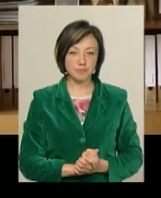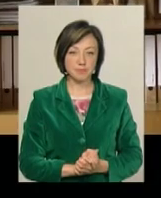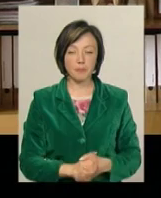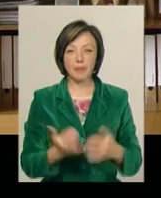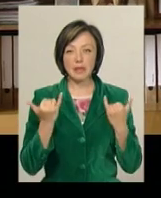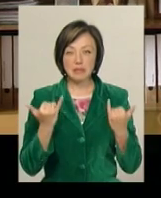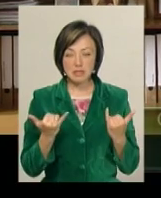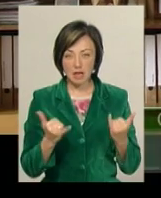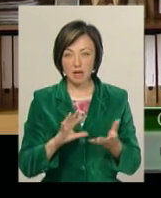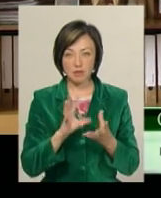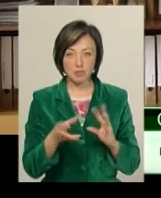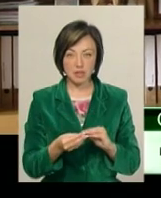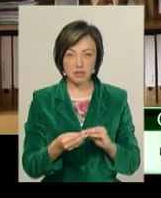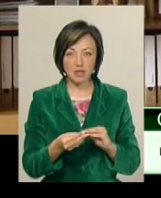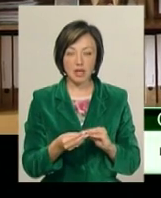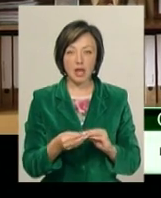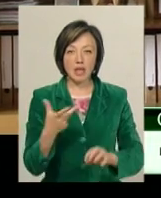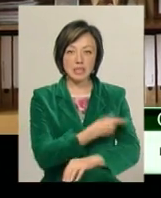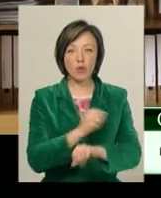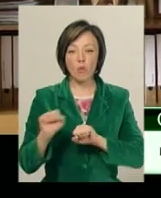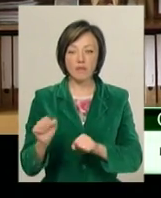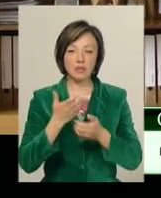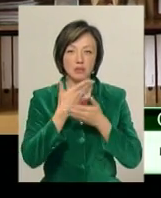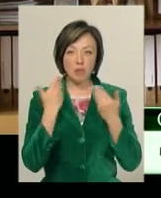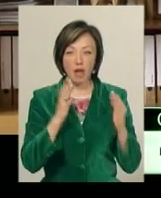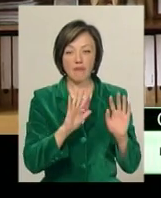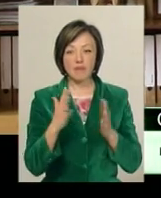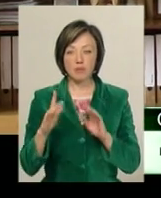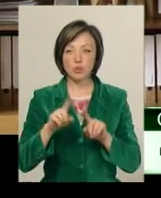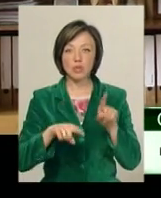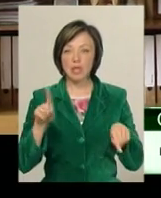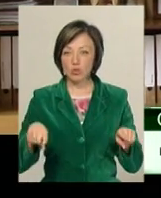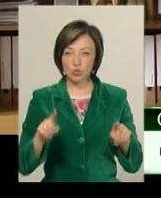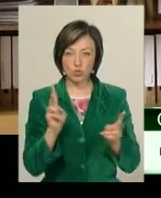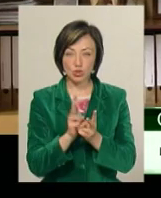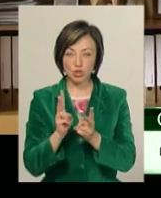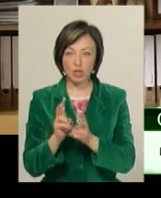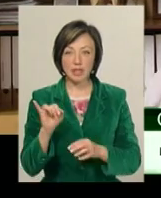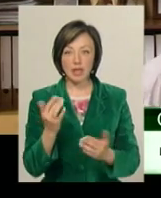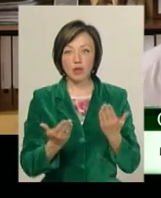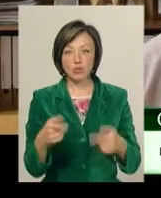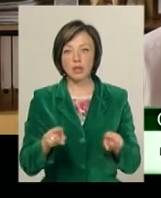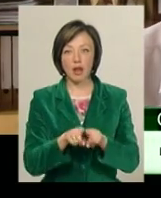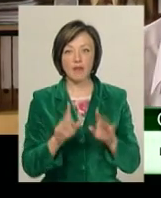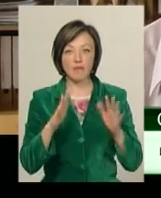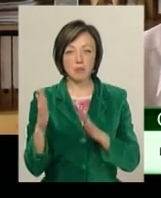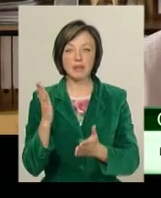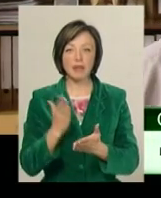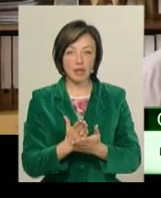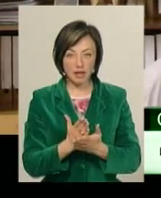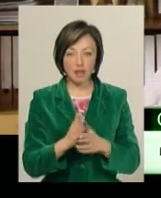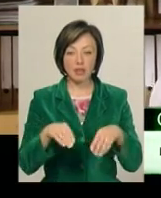Зараз, в принципі, сироватки немає. Випадки дуже рідко зустрічаються. І якщо такі випадки є,